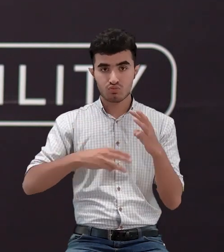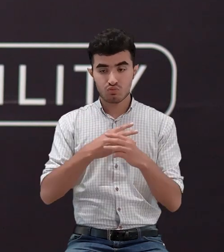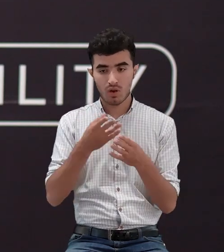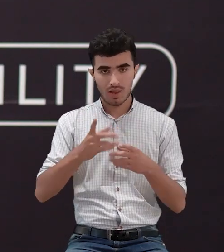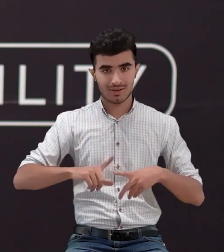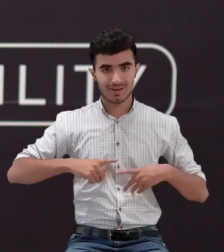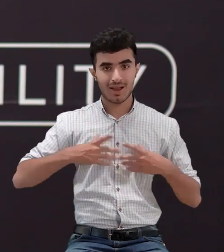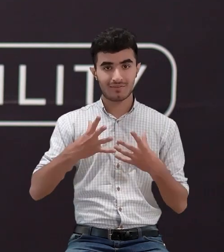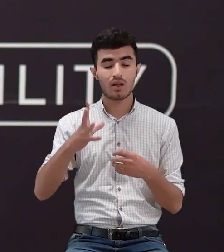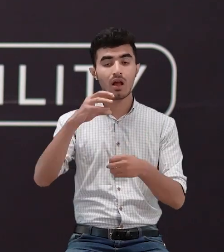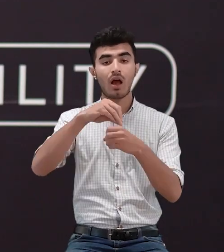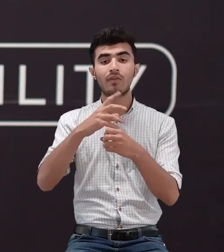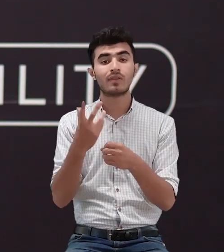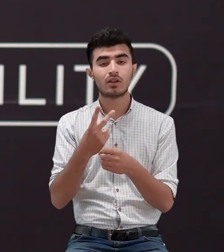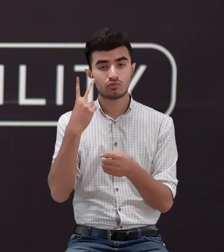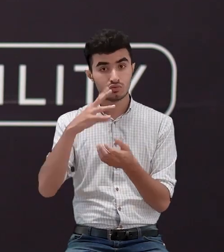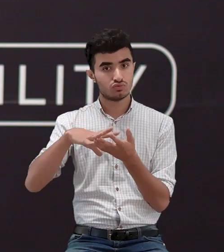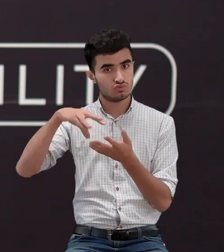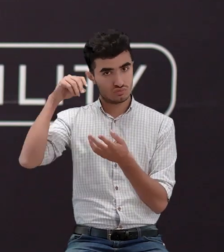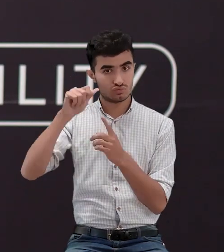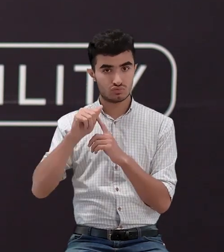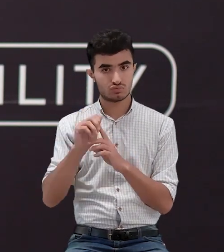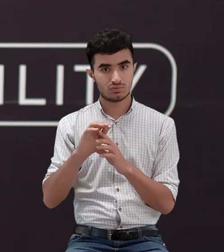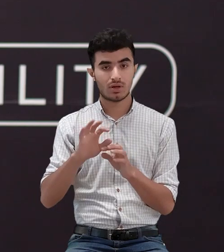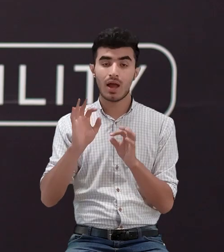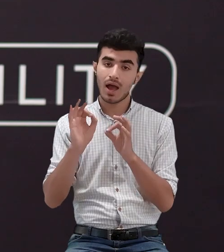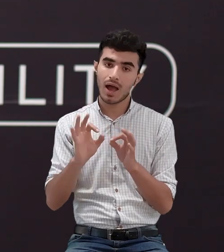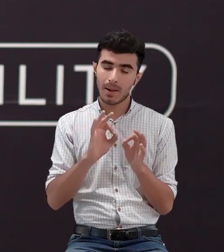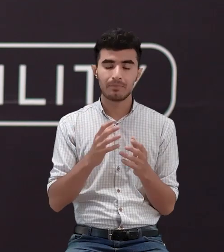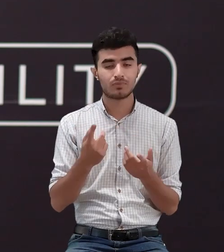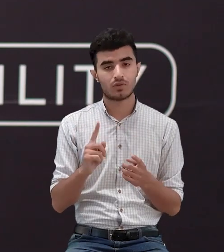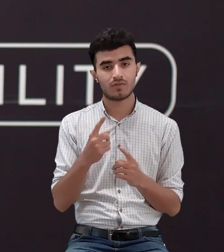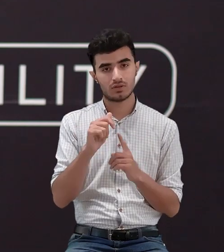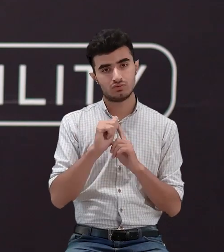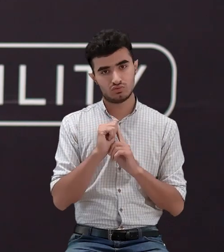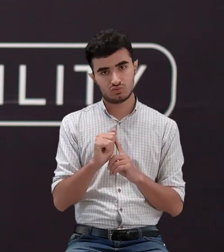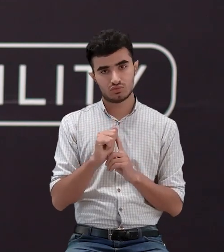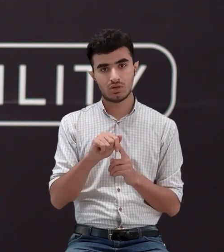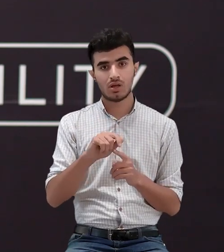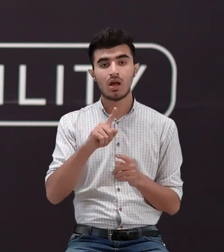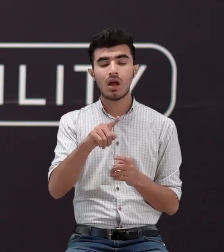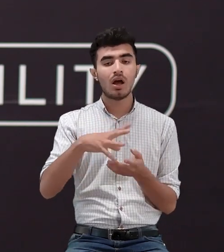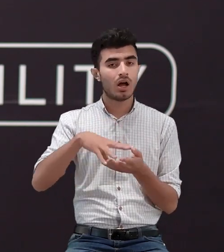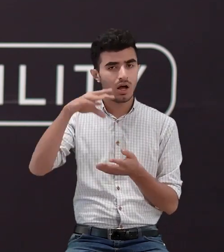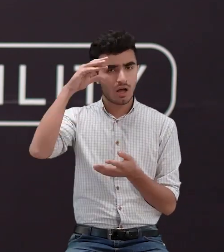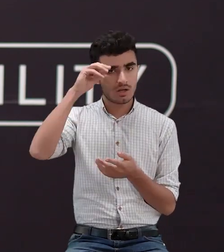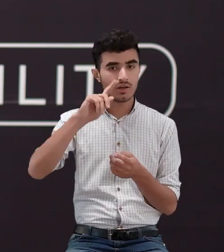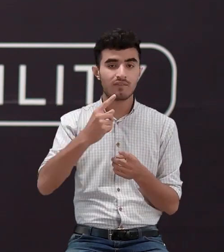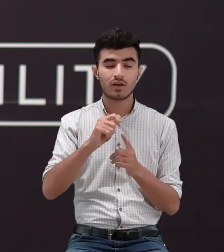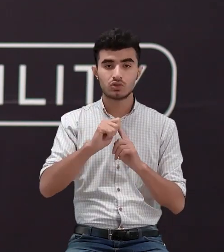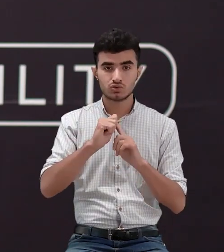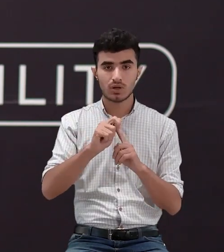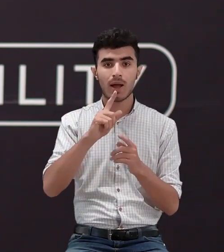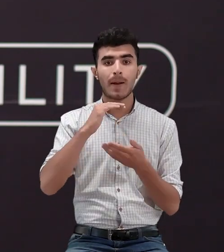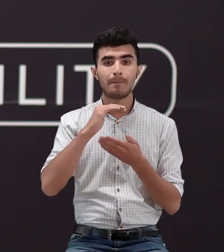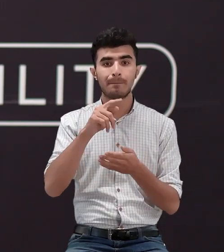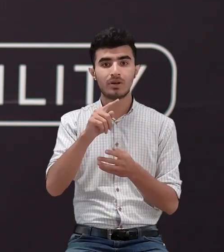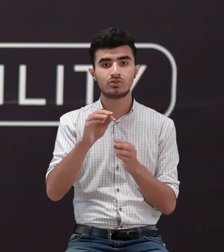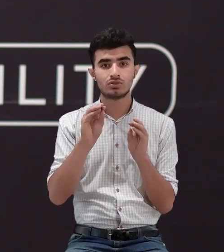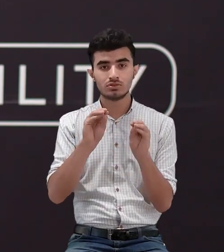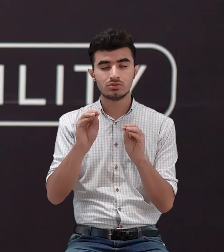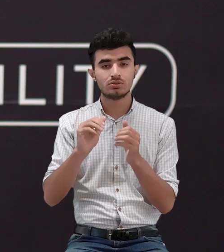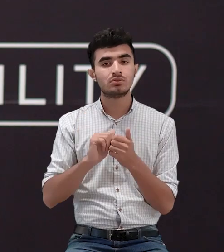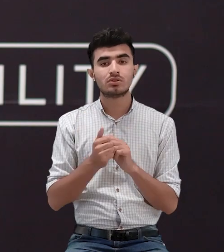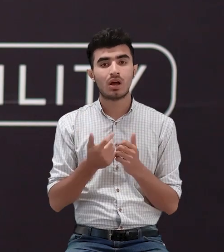جو رہ رہے ہیں اس دنیا میں کیا ہو رہا ہے. ظاہر ہے the latter. So it's important for you to understand what are your priorities for your child